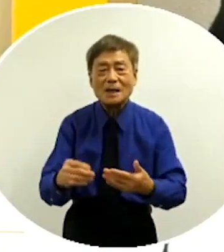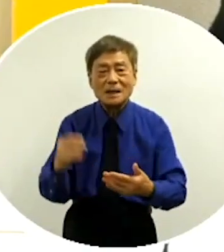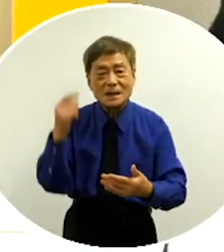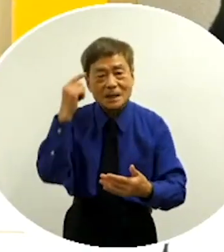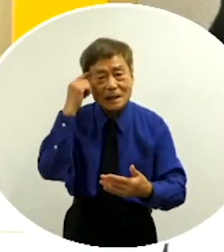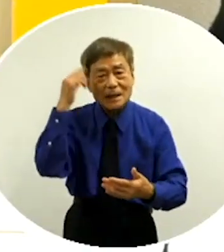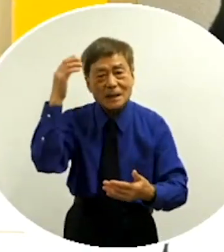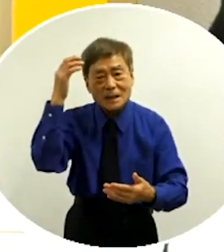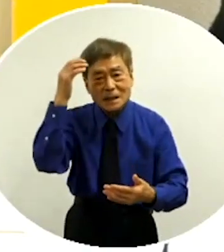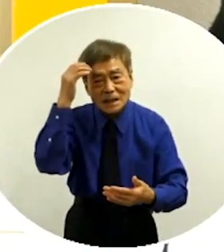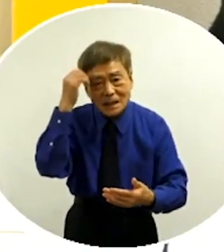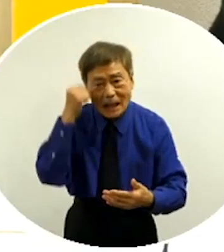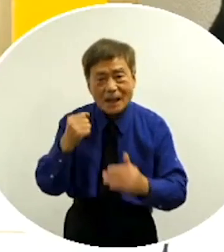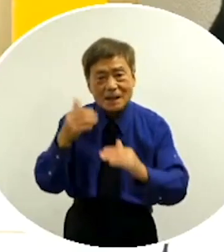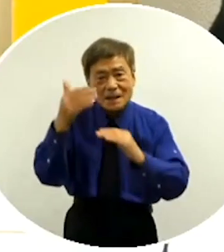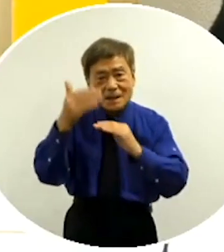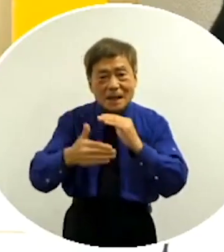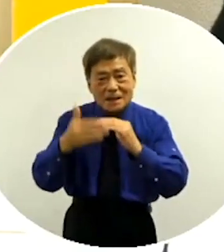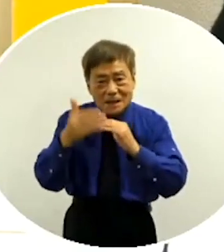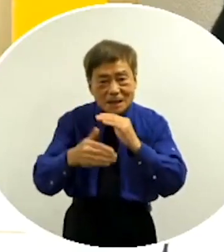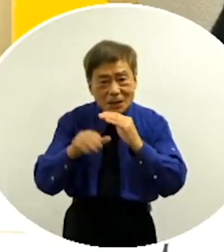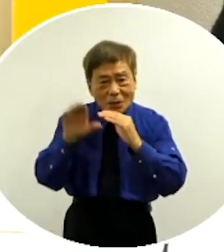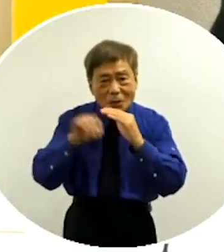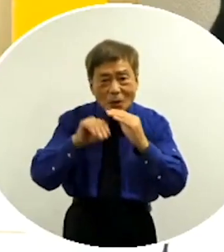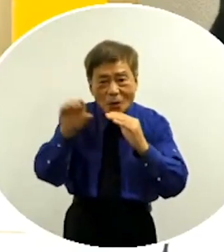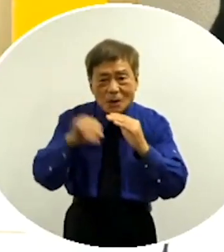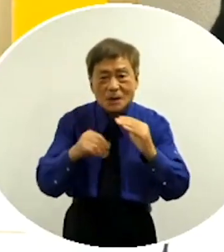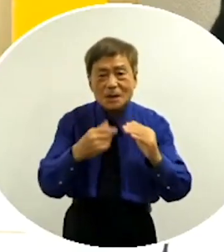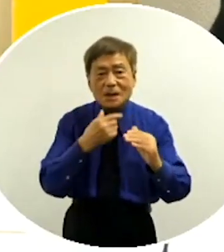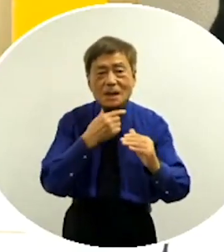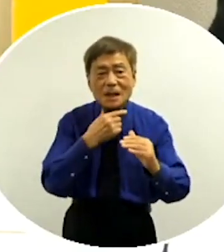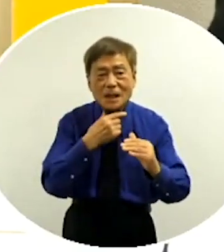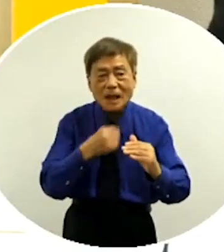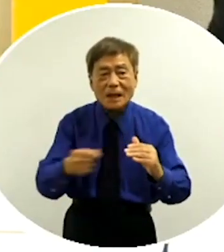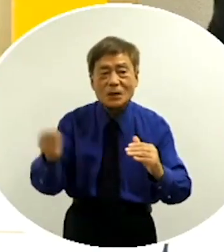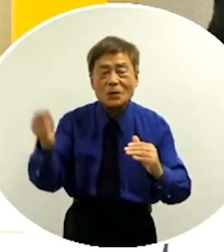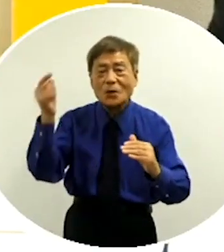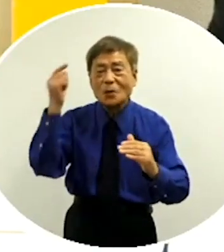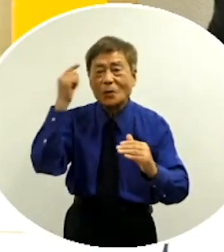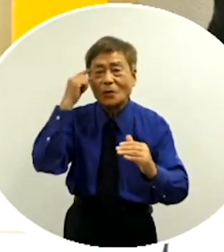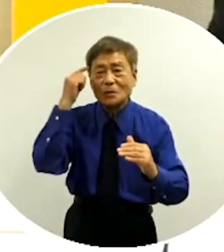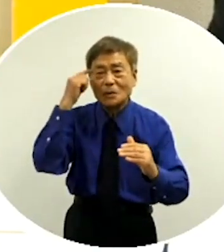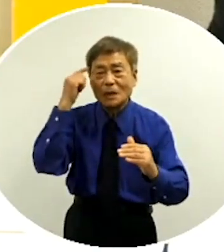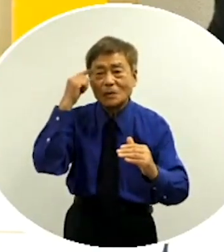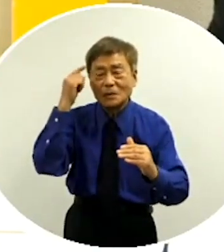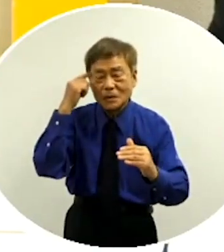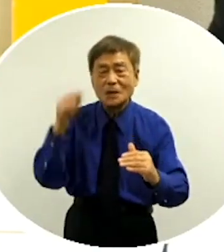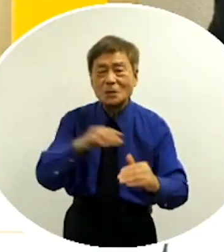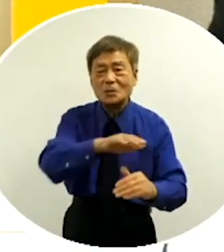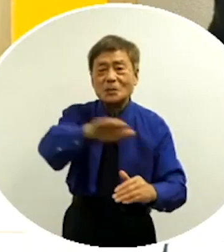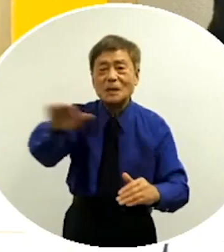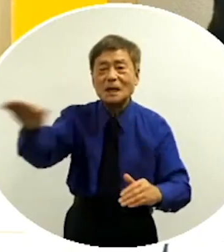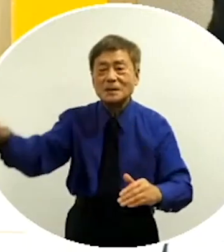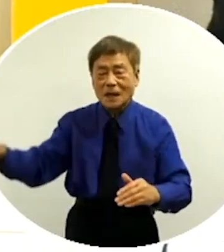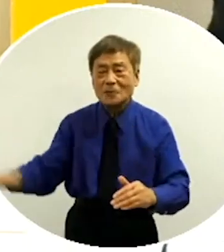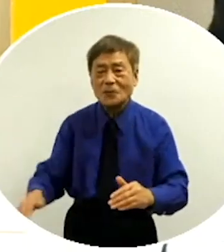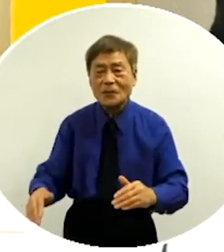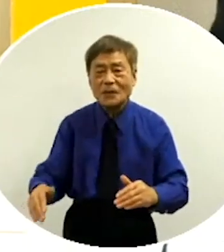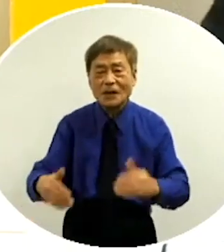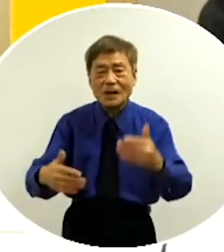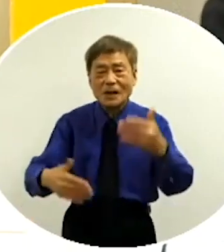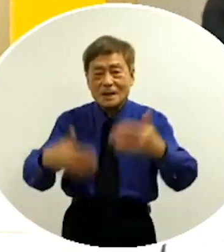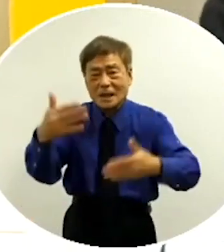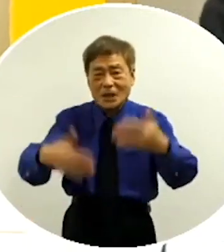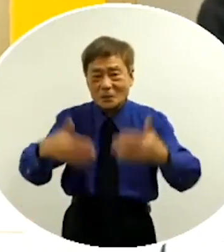ふうに思っておりますので8ぜひ0送る形でですねあの修理